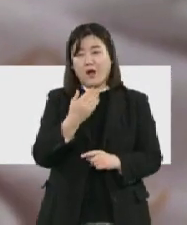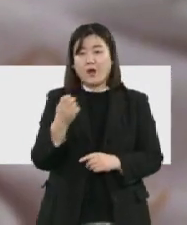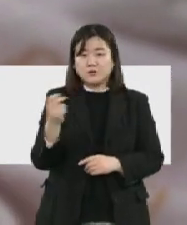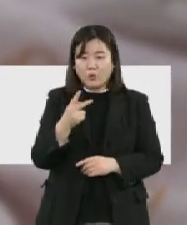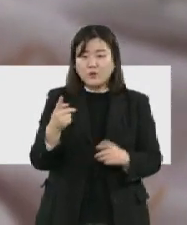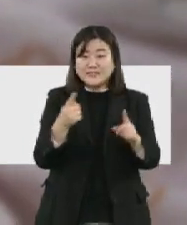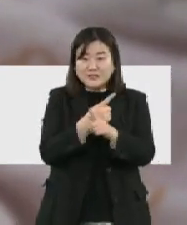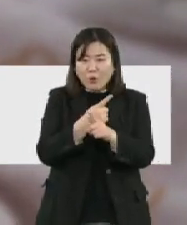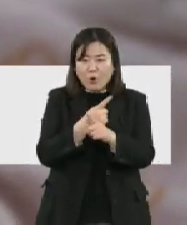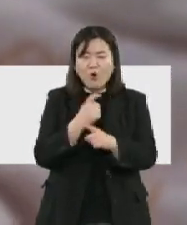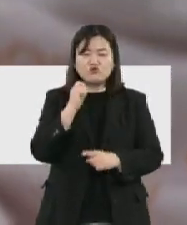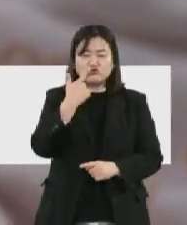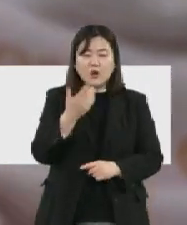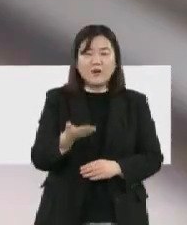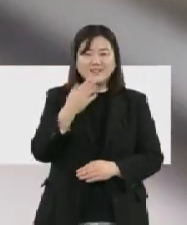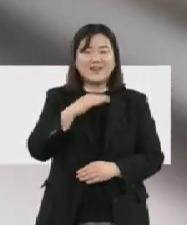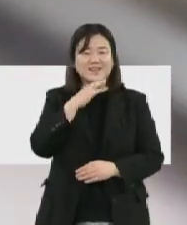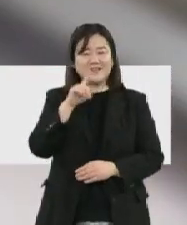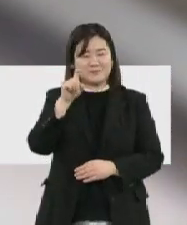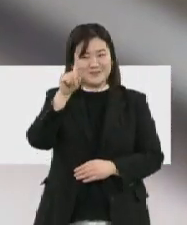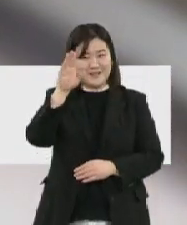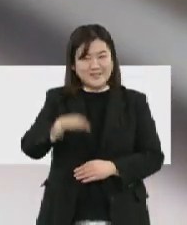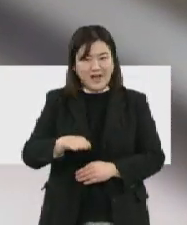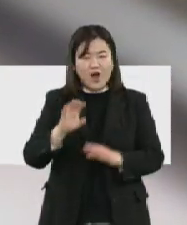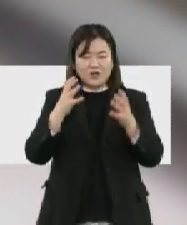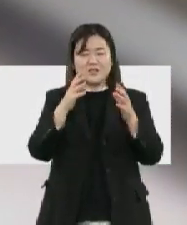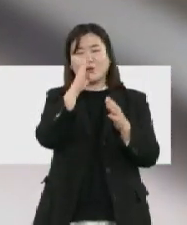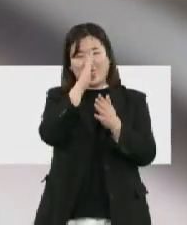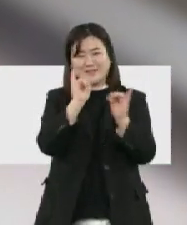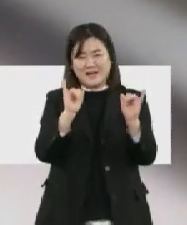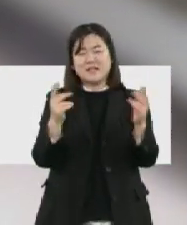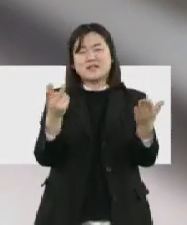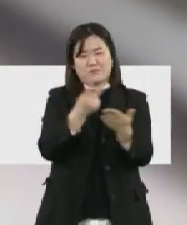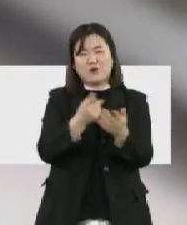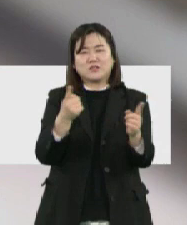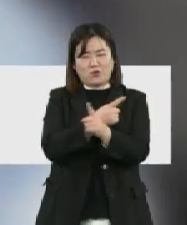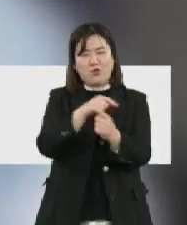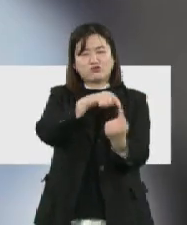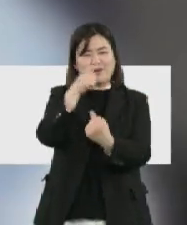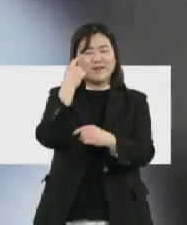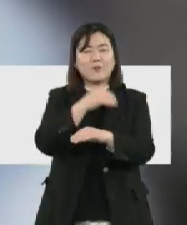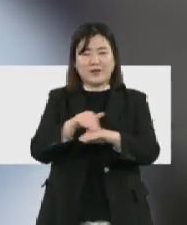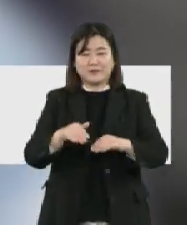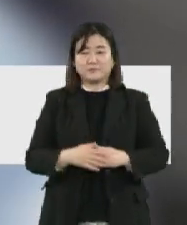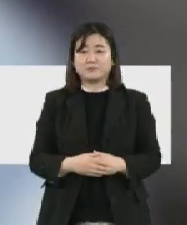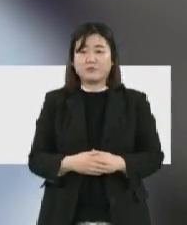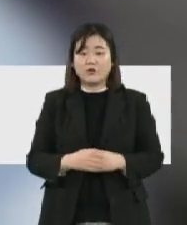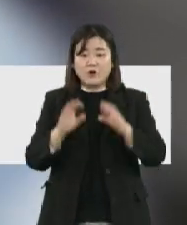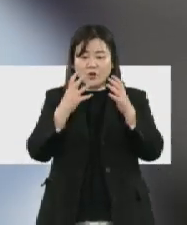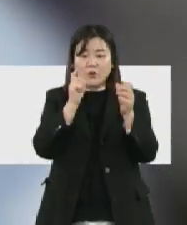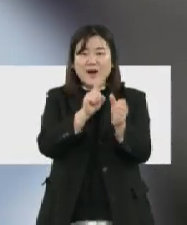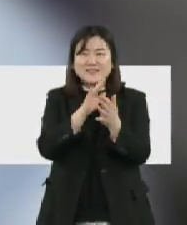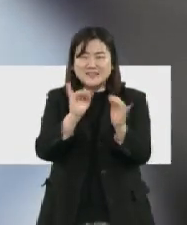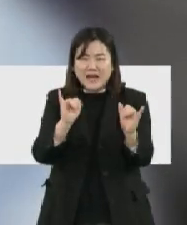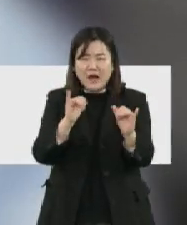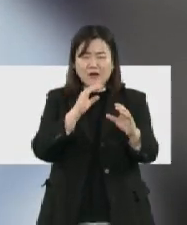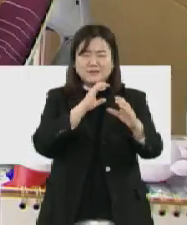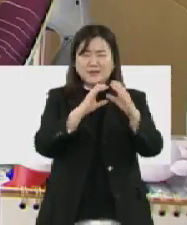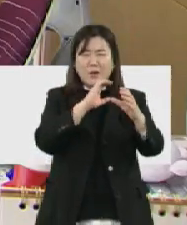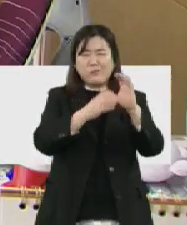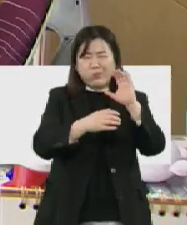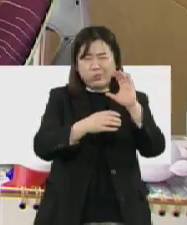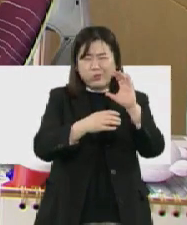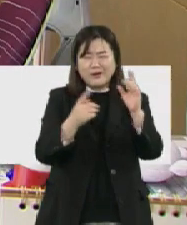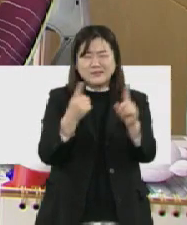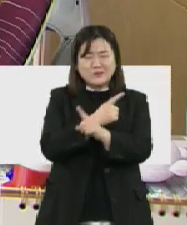치료 대상은 6개월 이상 11세 이아소 환자로 이번 치료를 중심으로 운영됩니다 소아 값진 자 의 경우 의사소통이